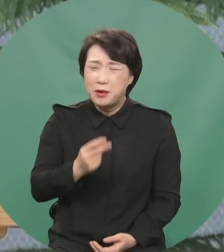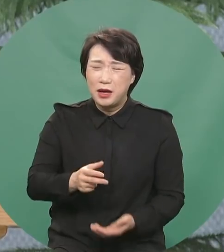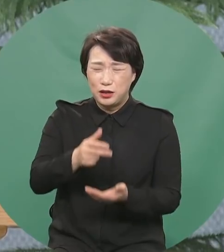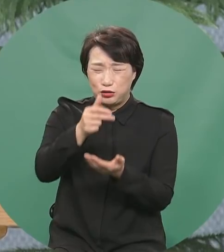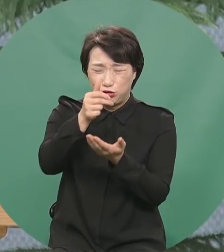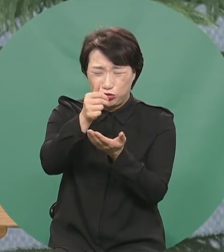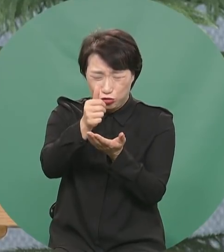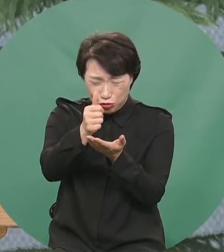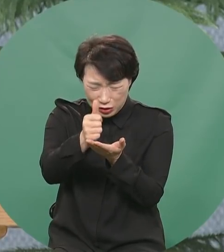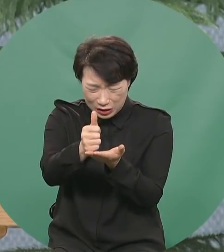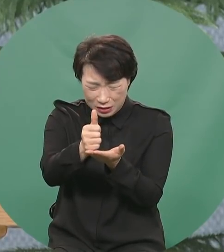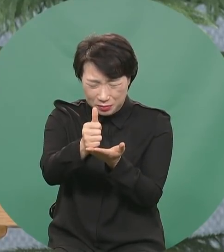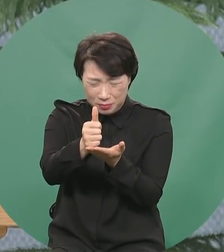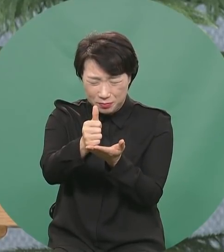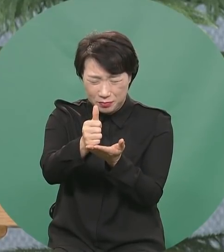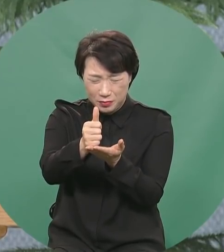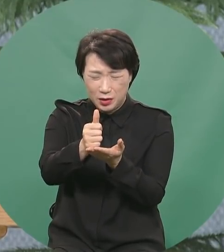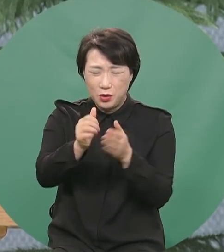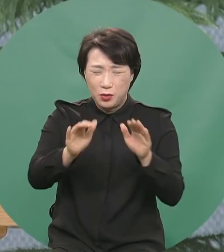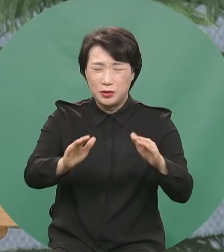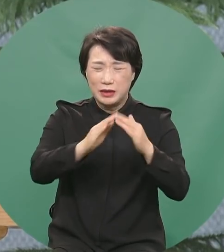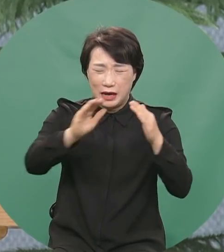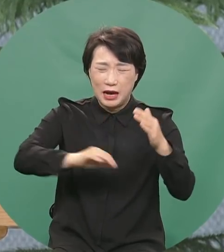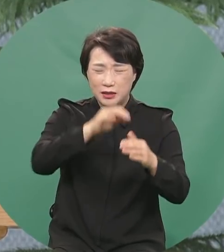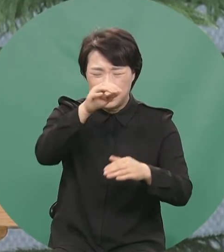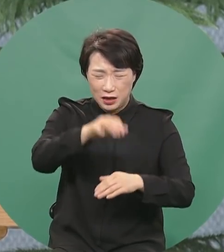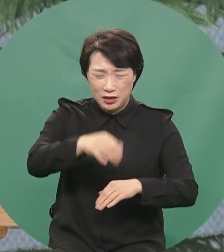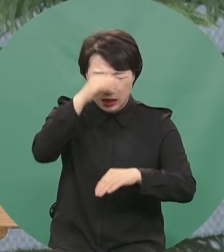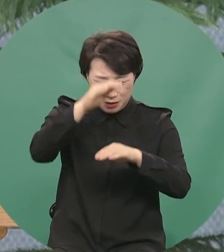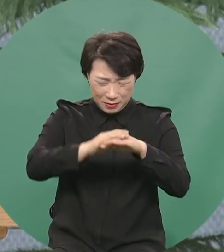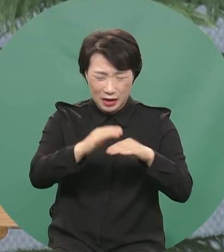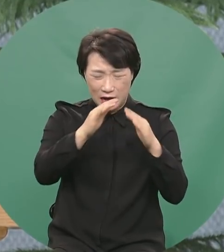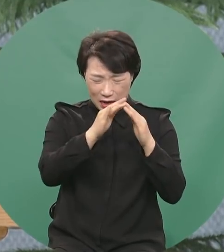주님, 집에서 예배하는 가족들